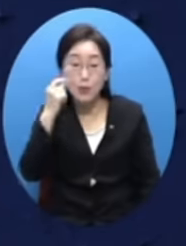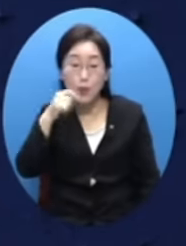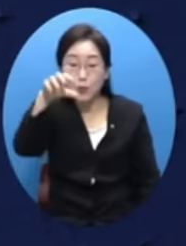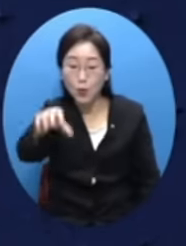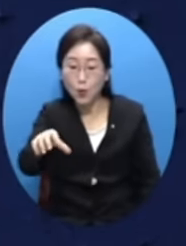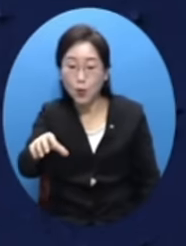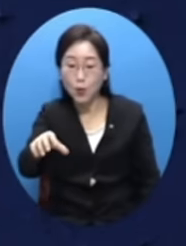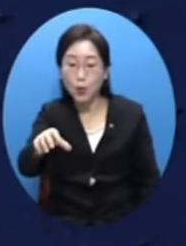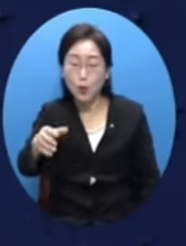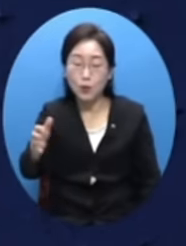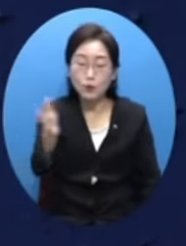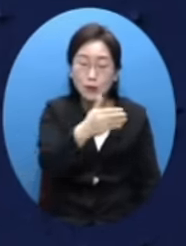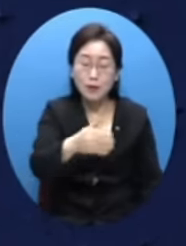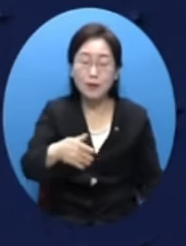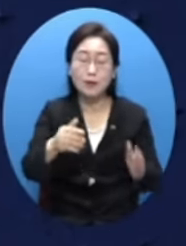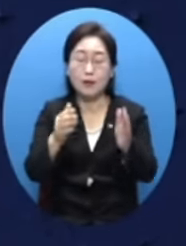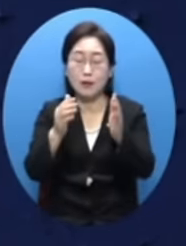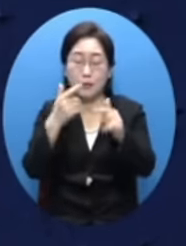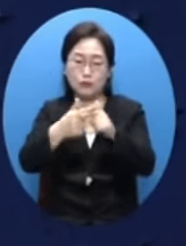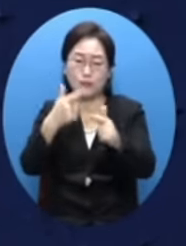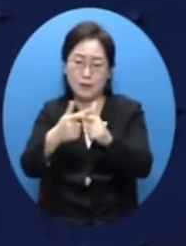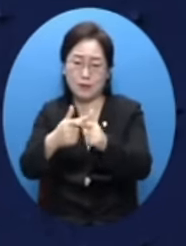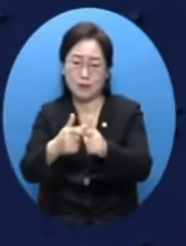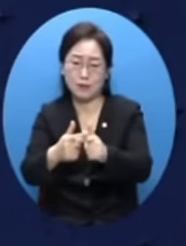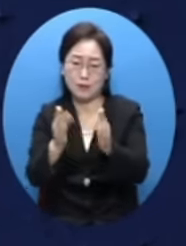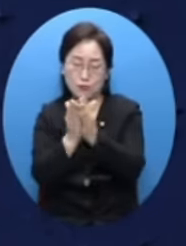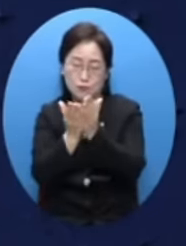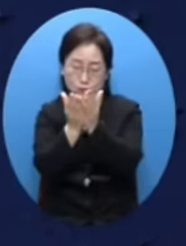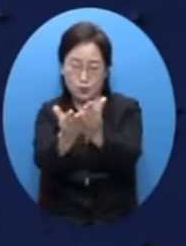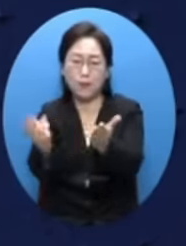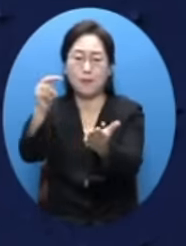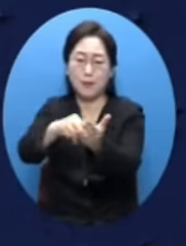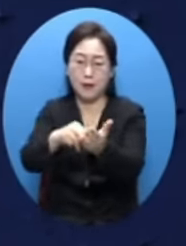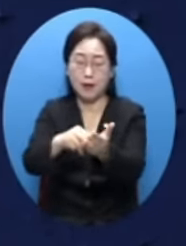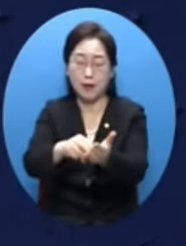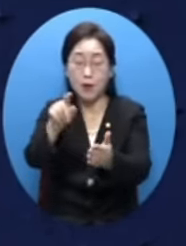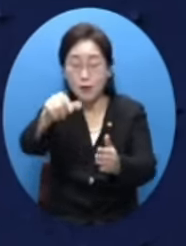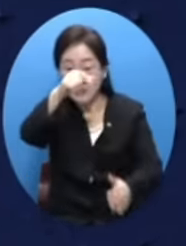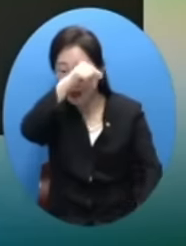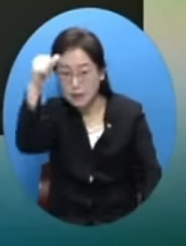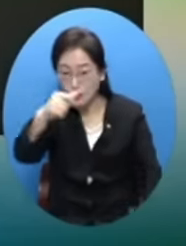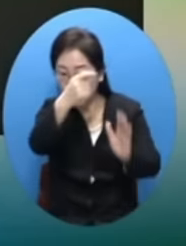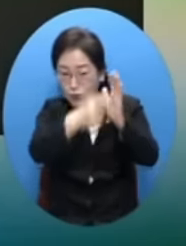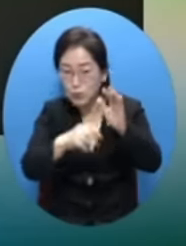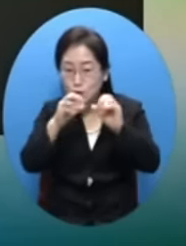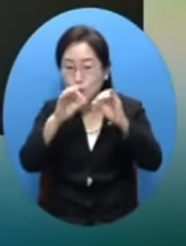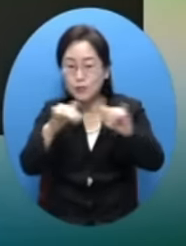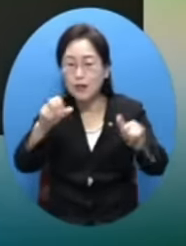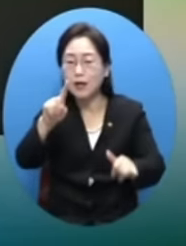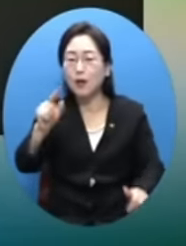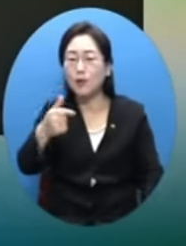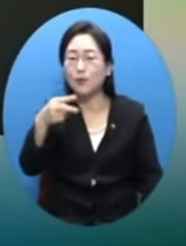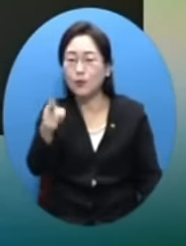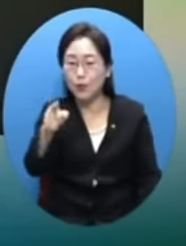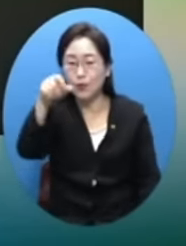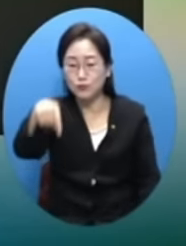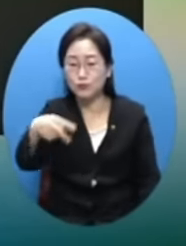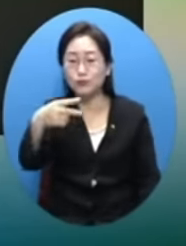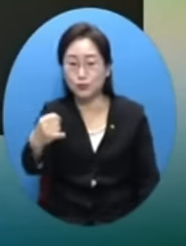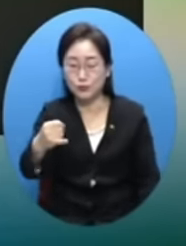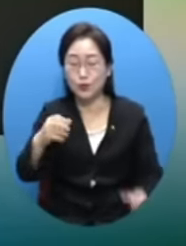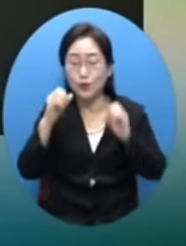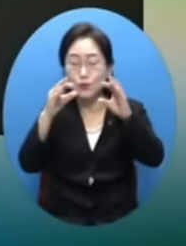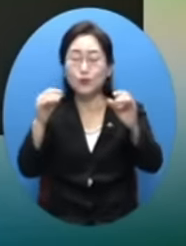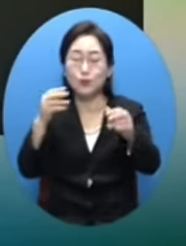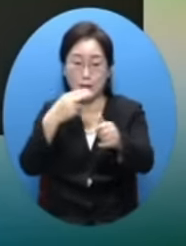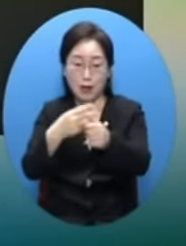이 부산으로 가는 배에 장로교 선교사 언더우드가 함께 타고 있었습니다. 4월 2일 부산에